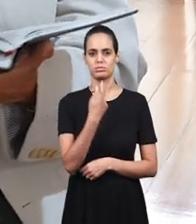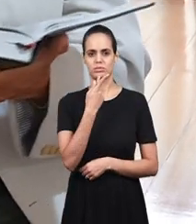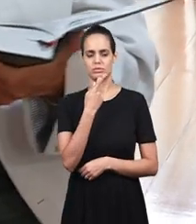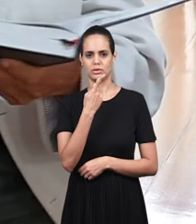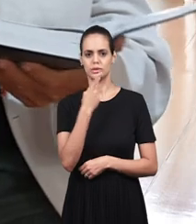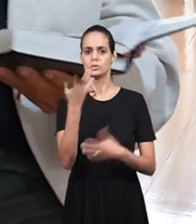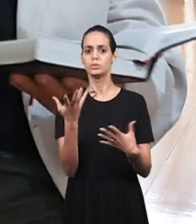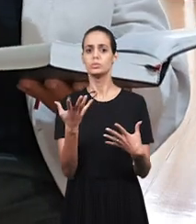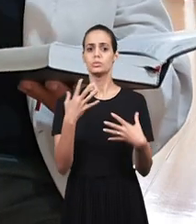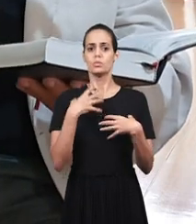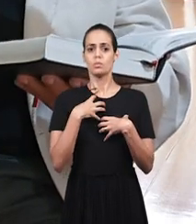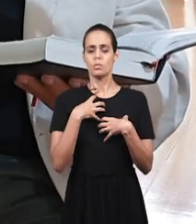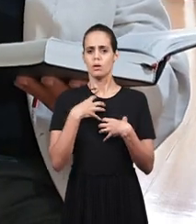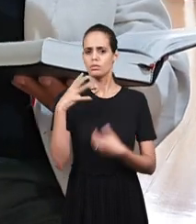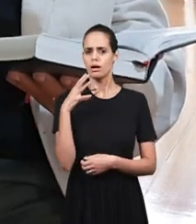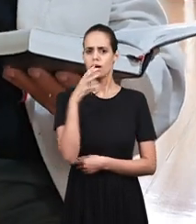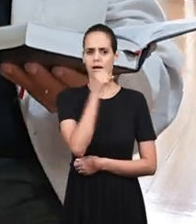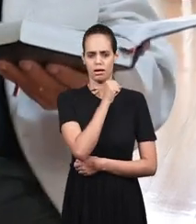notre image et